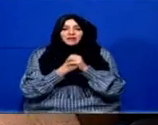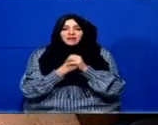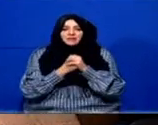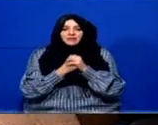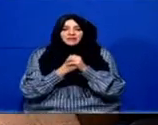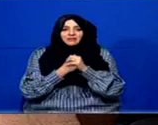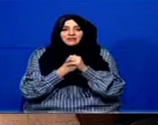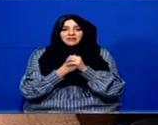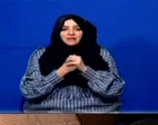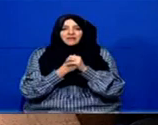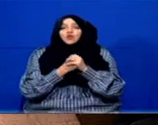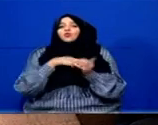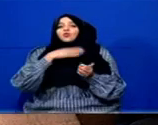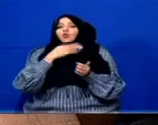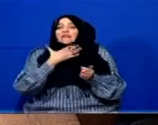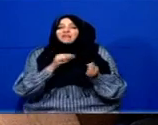بزاف